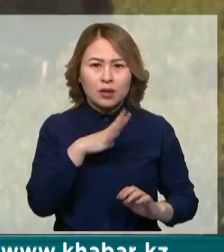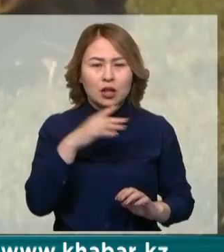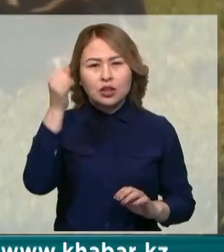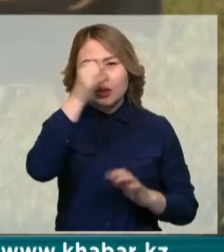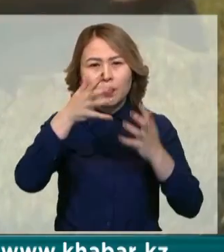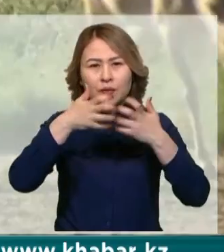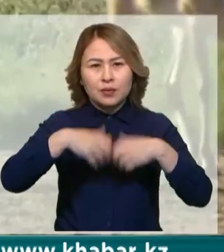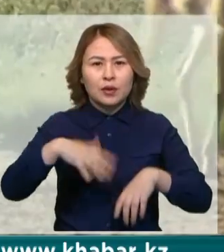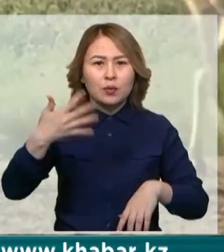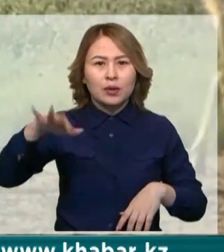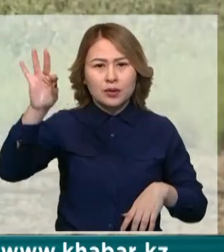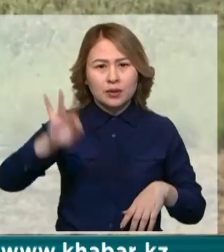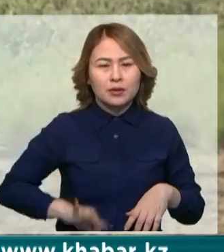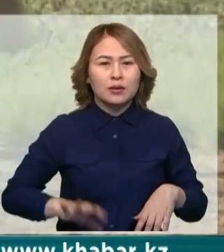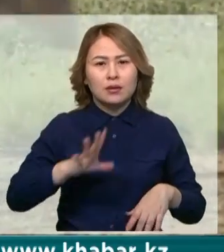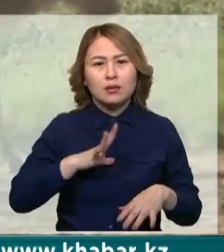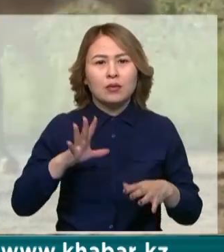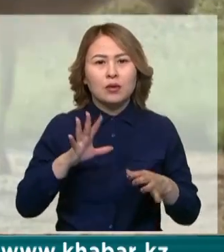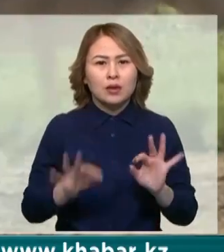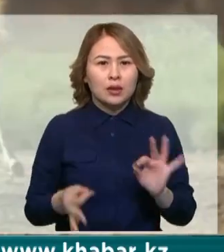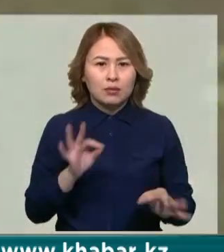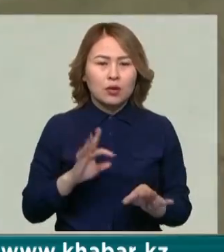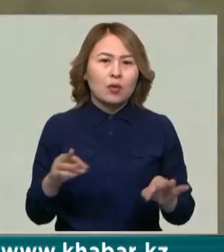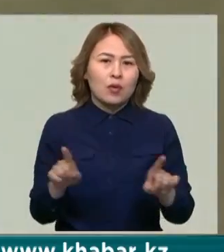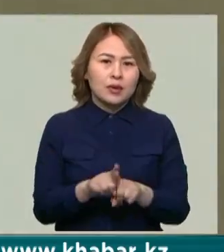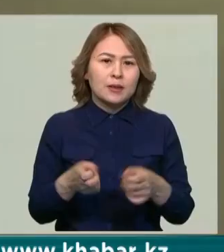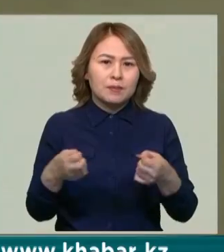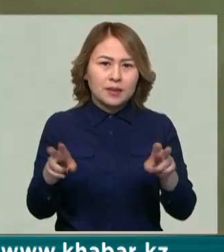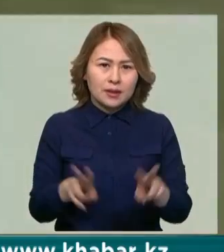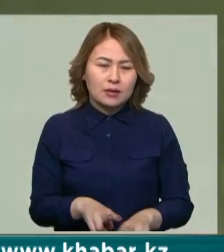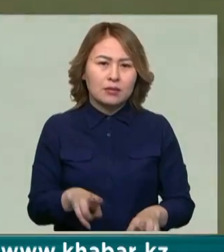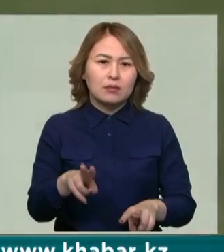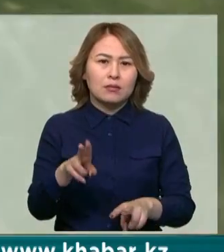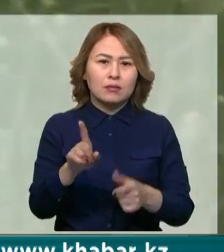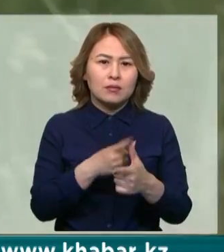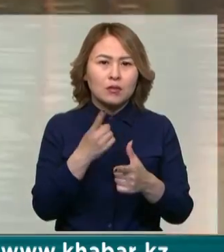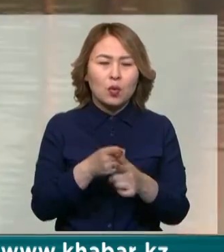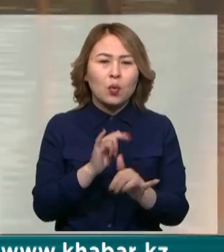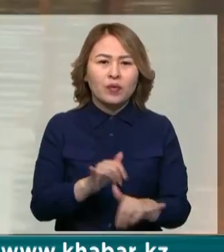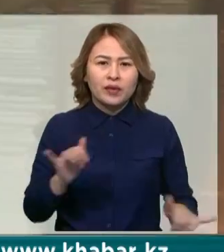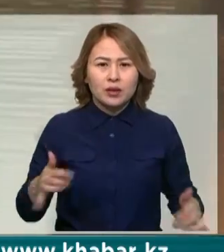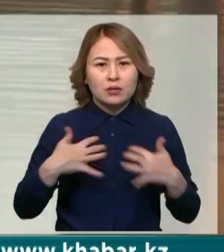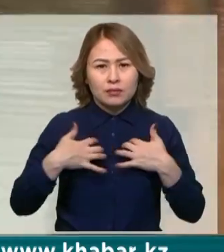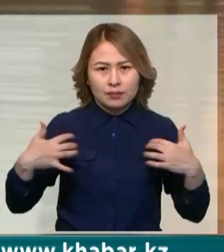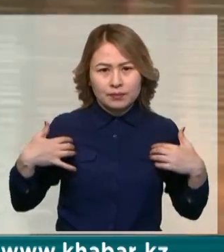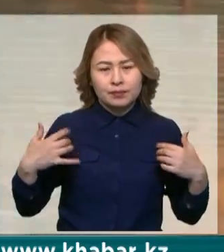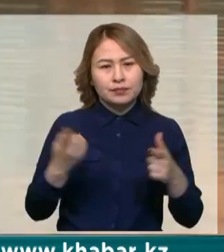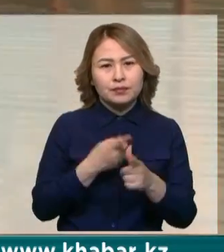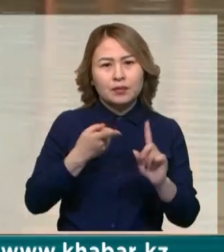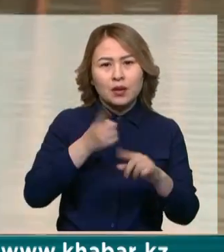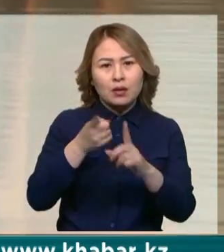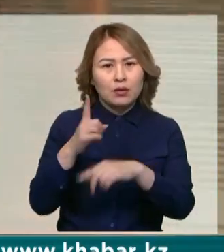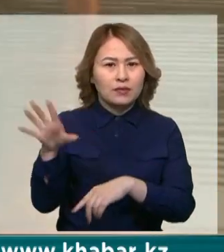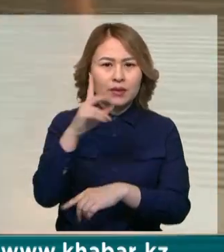жеткен. Жылдық өсім 50%-тік деңгейде қалып отыр. Дегенмен мамандар дала еркелерінің ұлғаюының басты себебін оларды атуға